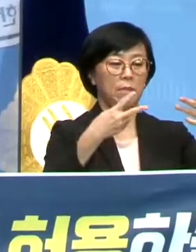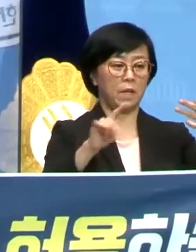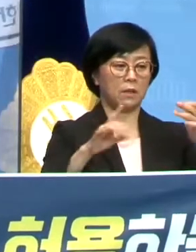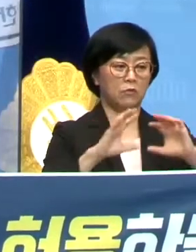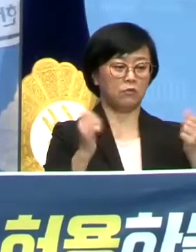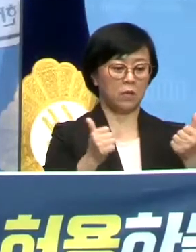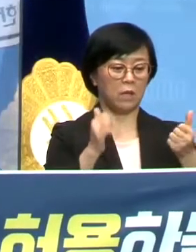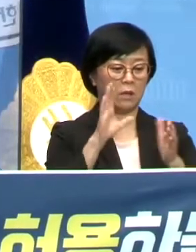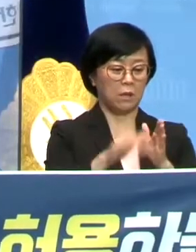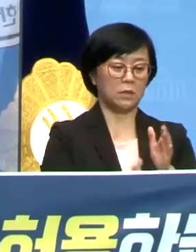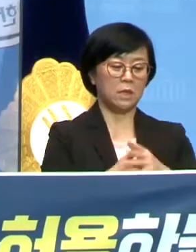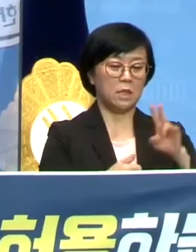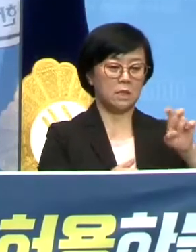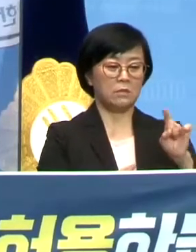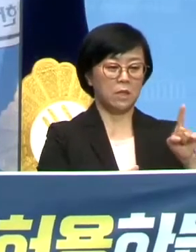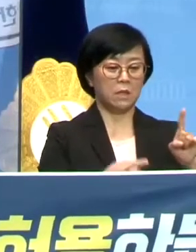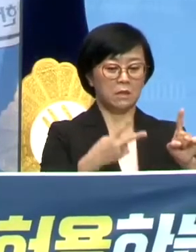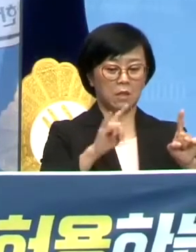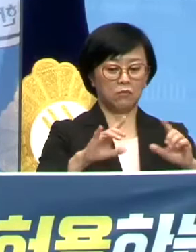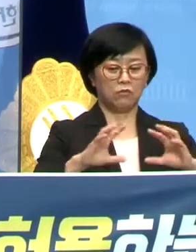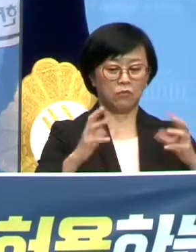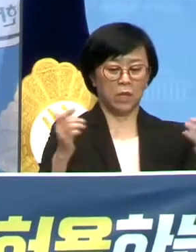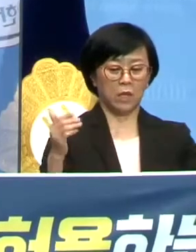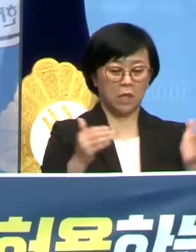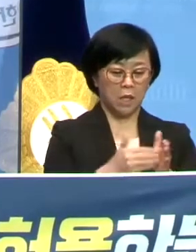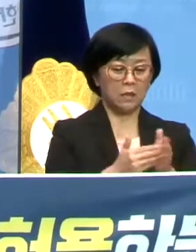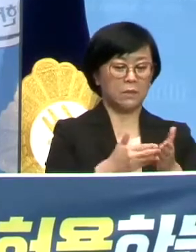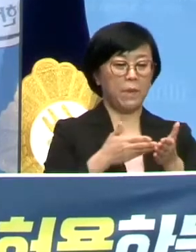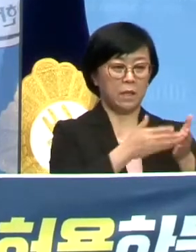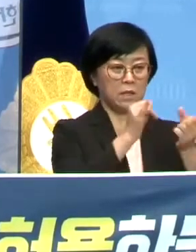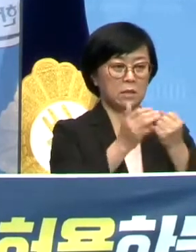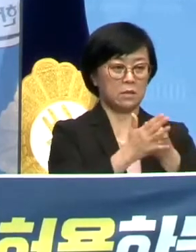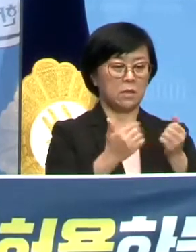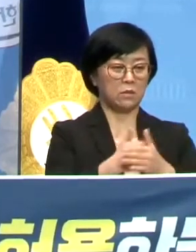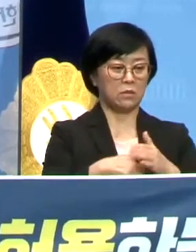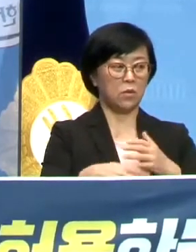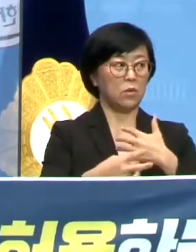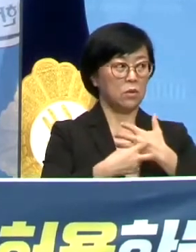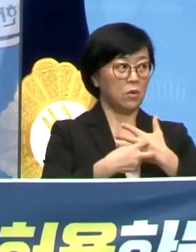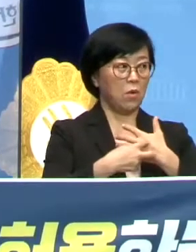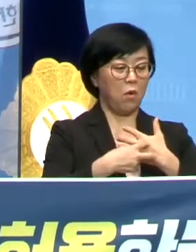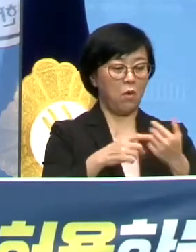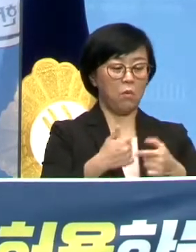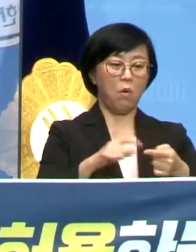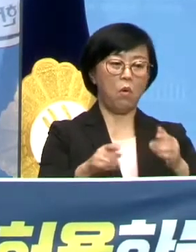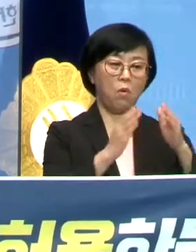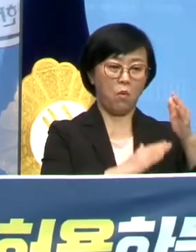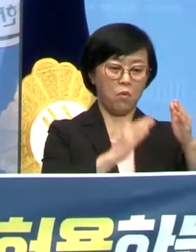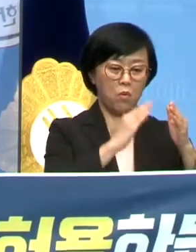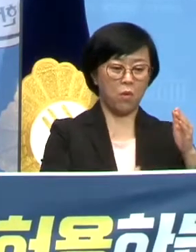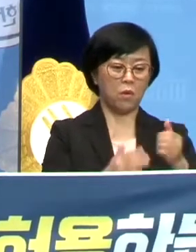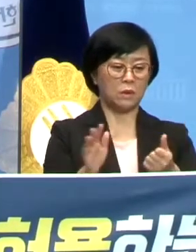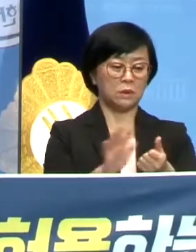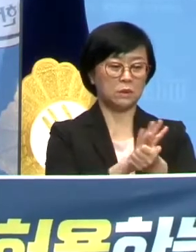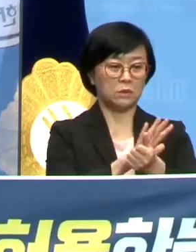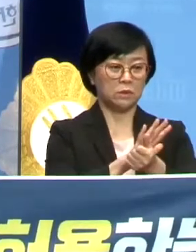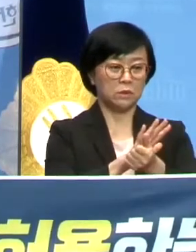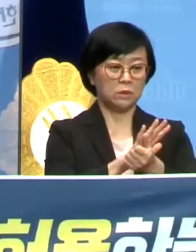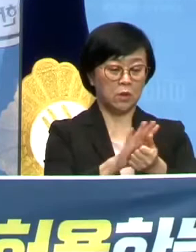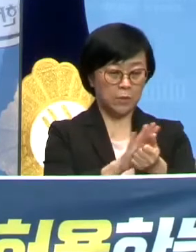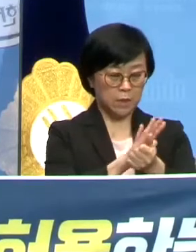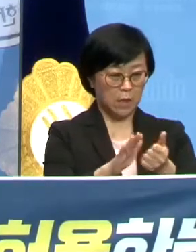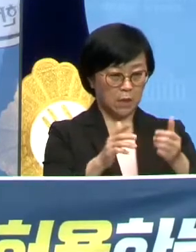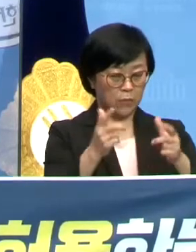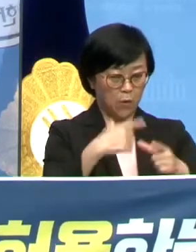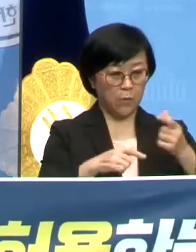국회 부터 20일 때 국회까지 발휘되어 씁니다 법안의 로 교육 환경 공공서비스 등 공공성의 강화되어야 하는